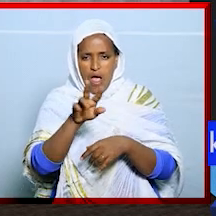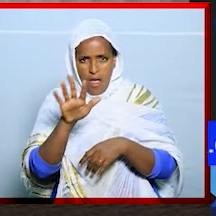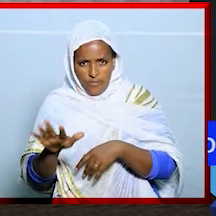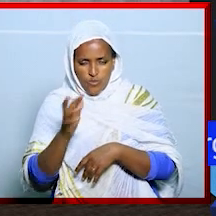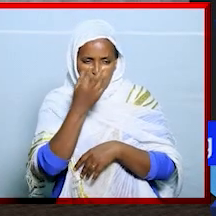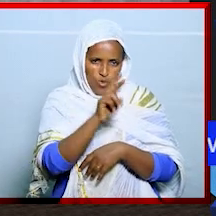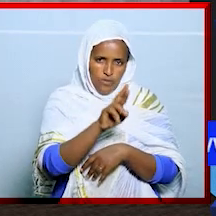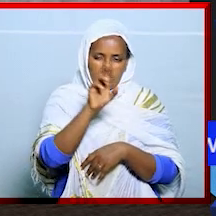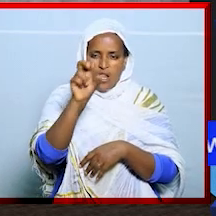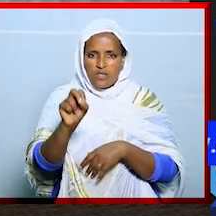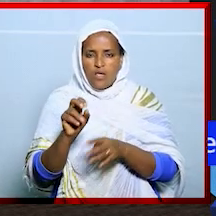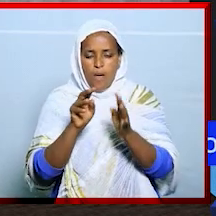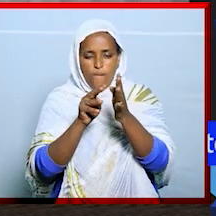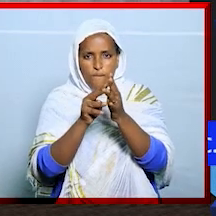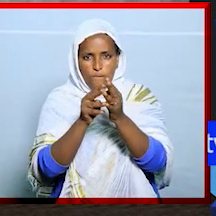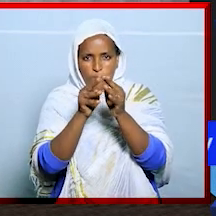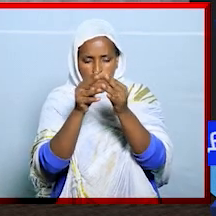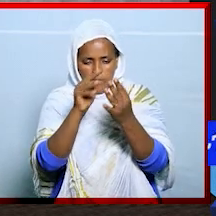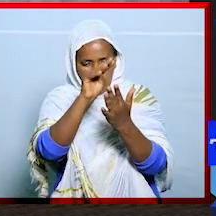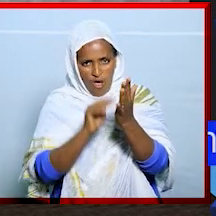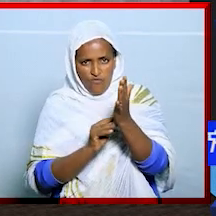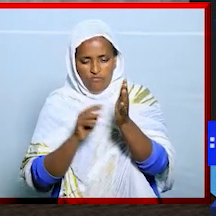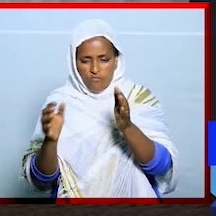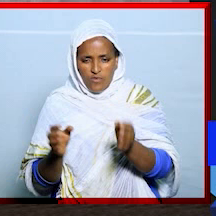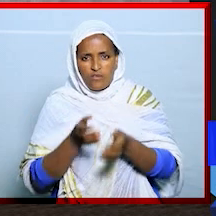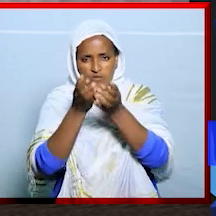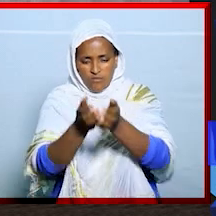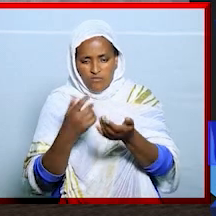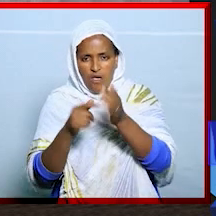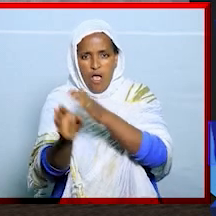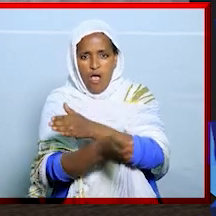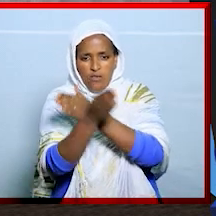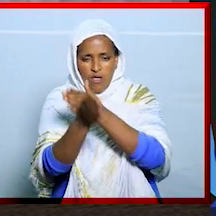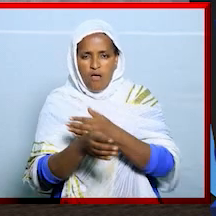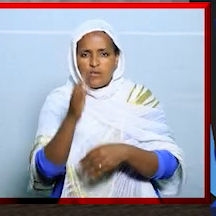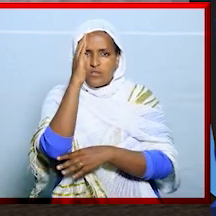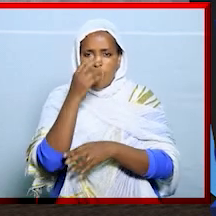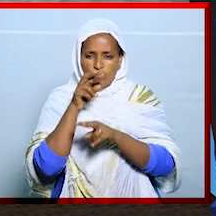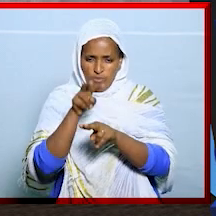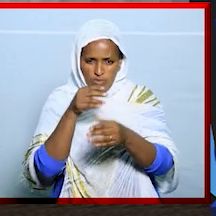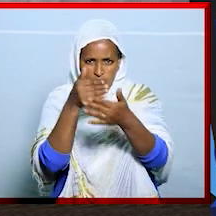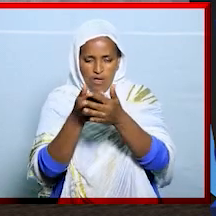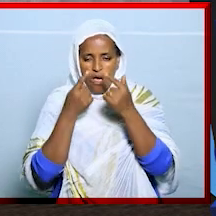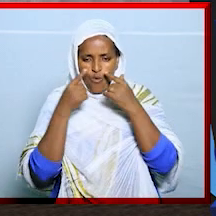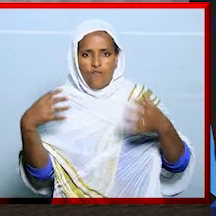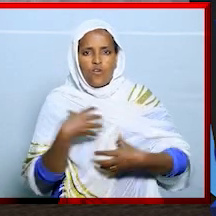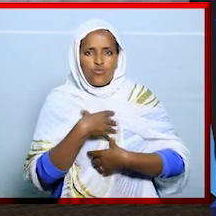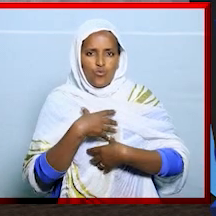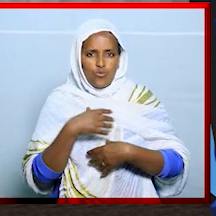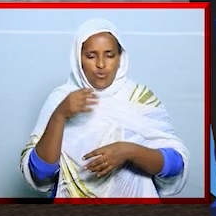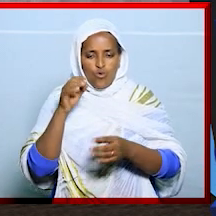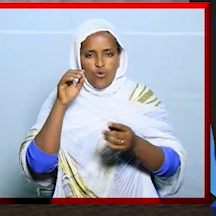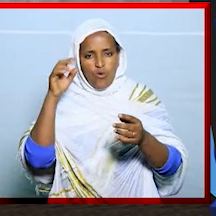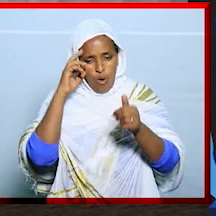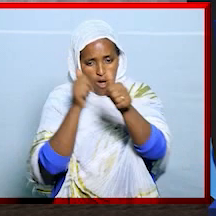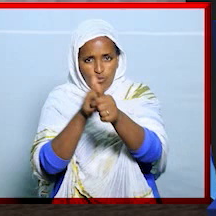ይላል፣ 25 ወይም 30 ምዕራፍ ከቀዘፉ በኋላ ኢየሱስ በባህር ላይ እየሄደ ወደ ታንኳይቱ ሲቀርብ አይተው ፈሩ ይላል። አሁን ጌታችን